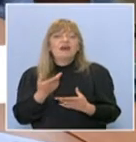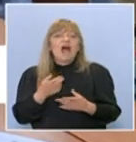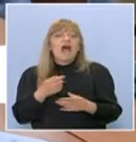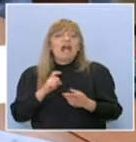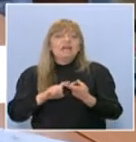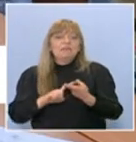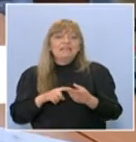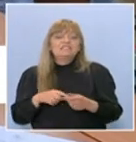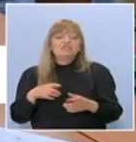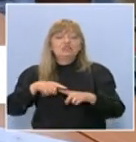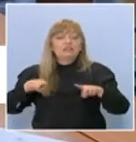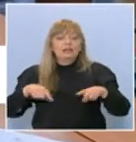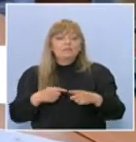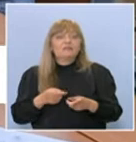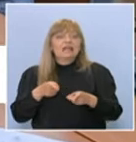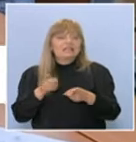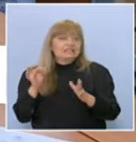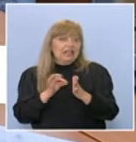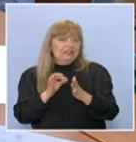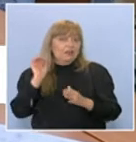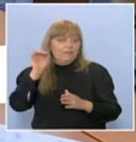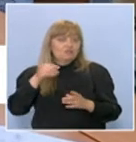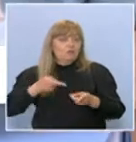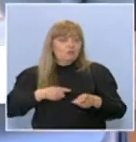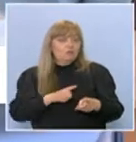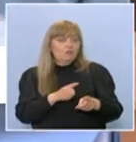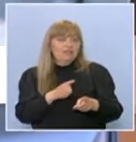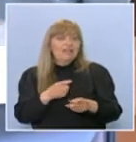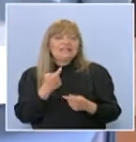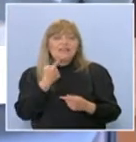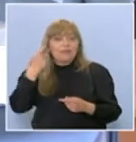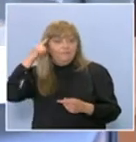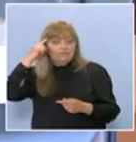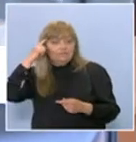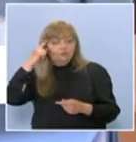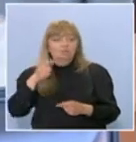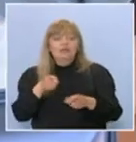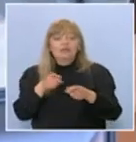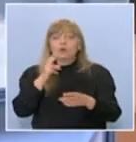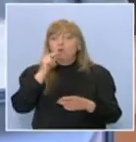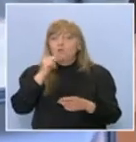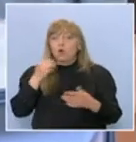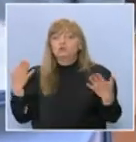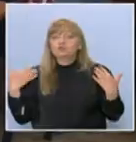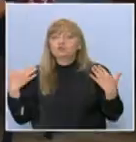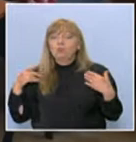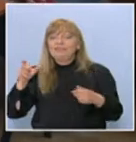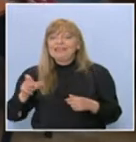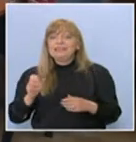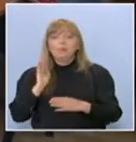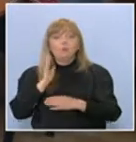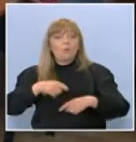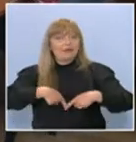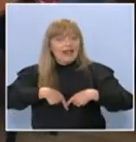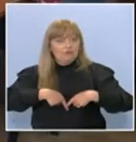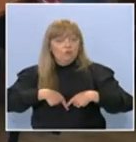обаче целта беше една – провокиране на критичното мислене. На тази тема с тях говори и Тансу Усман, студентка по право, но и предприемач с дипломи